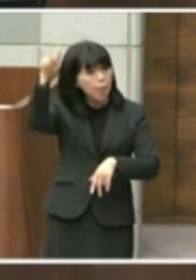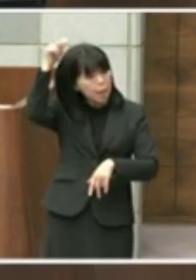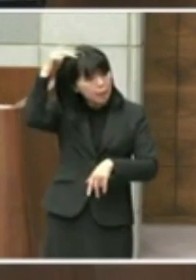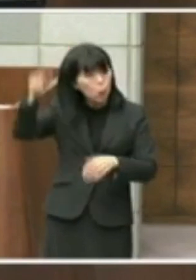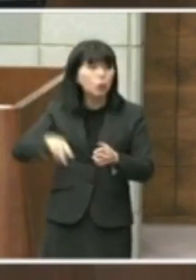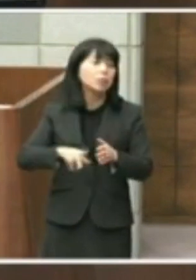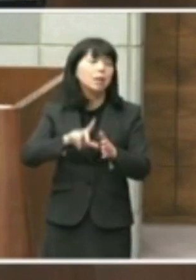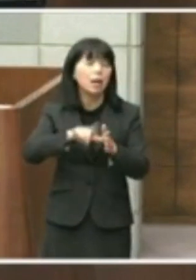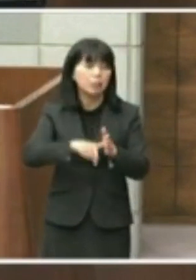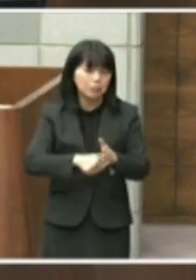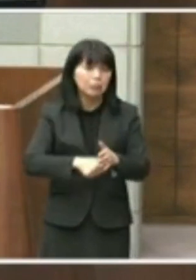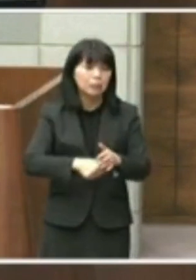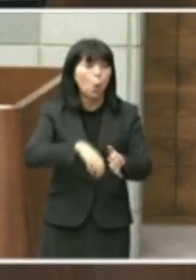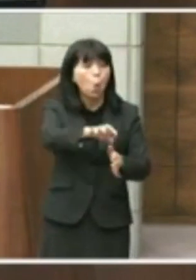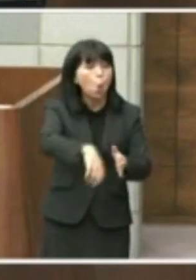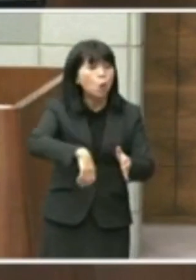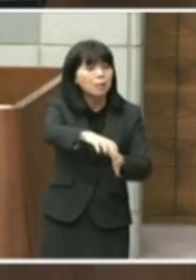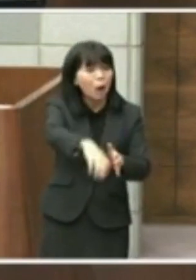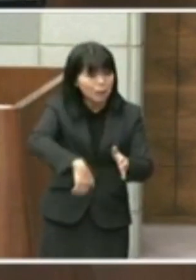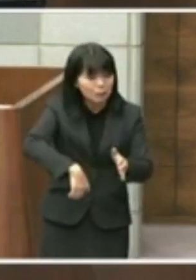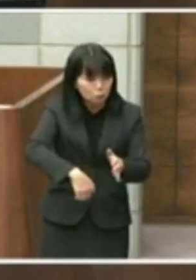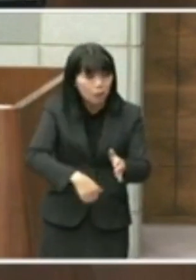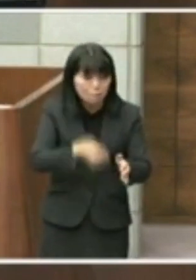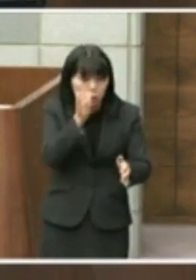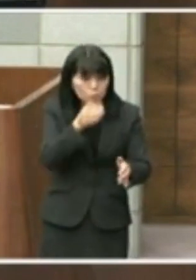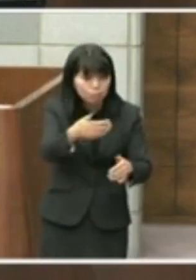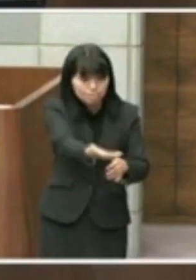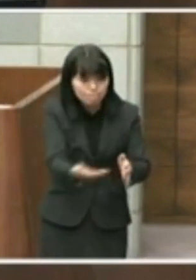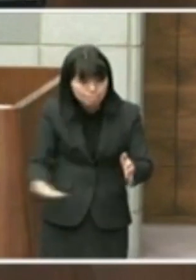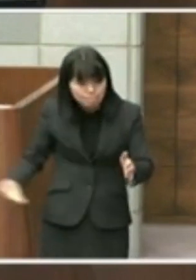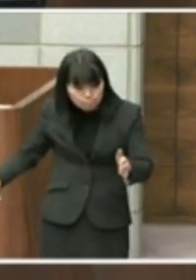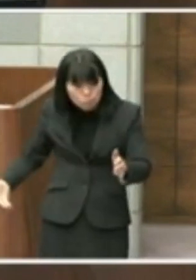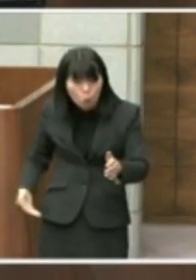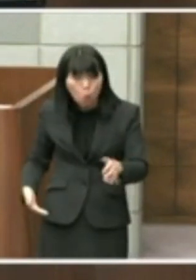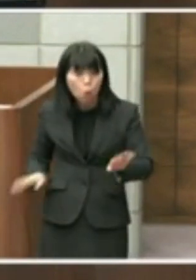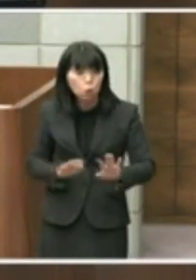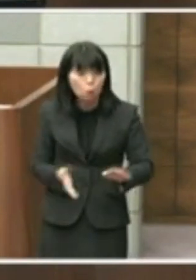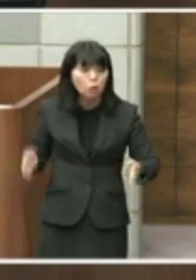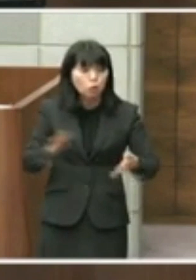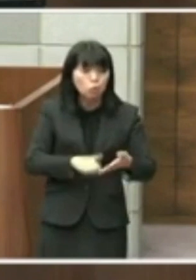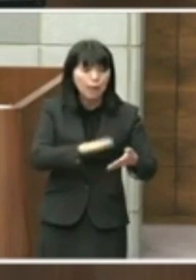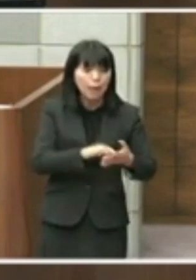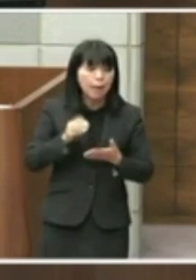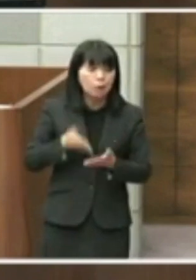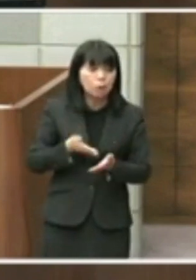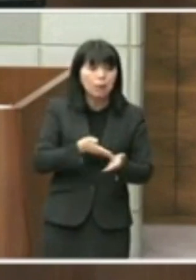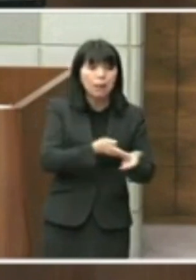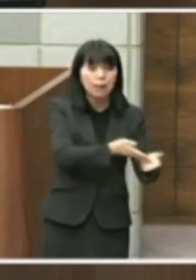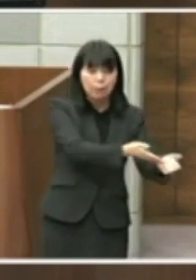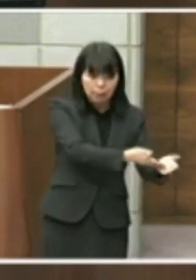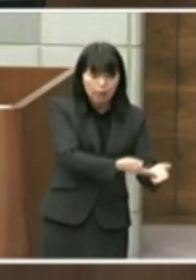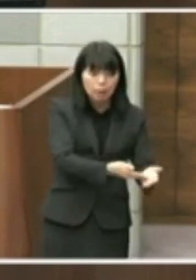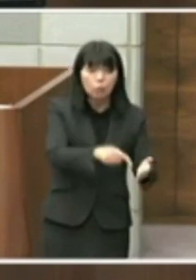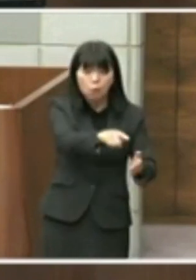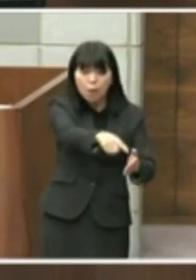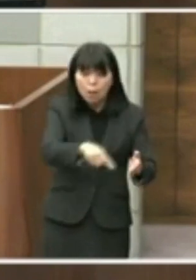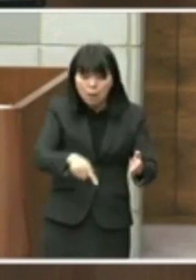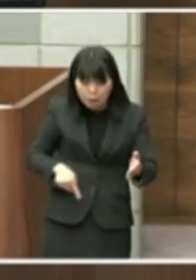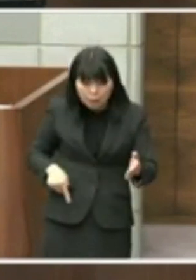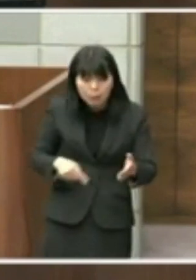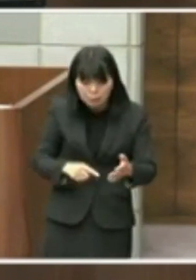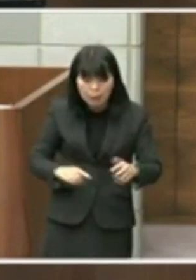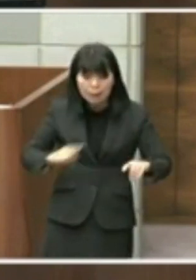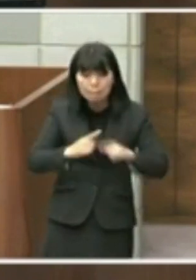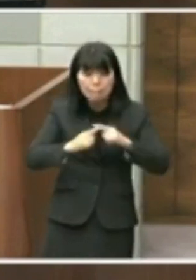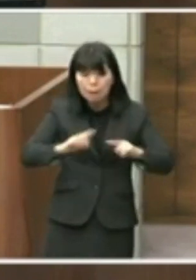ったことを長く子孫に伝えるとともに、堀割の水位で争いが生じないことを願って建てられ